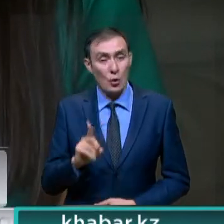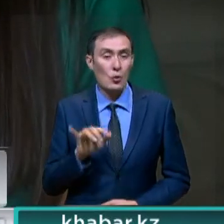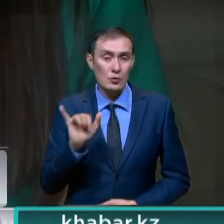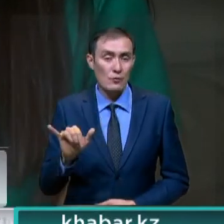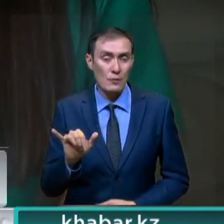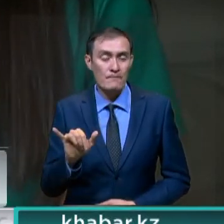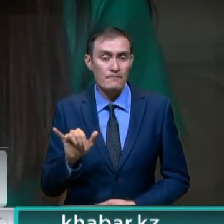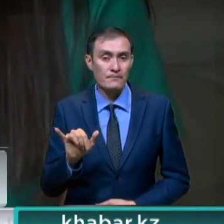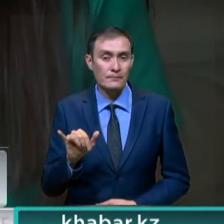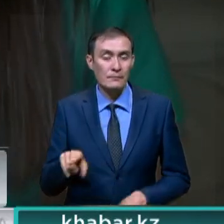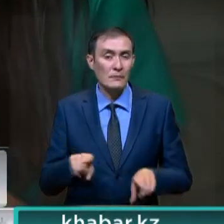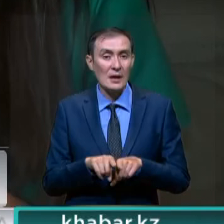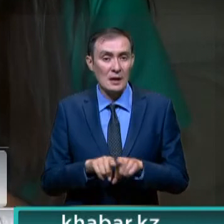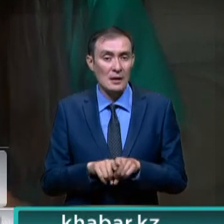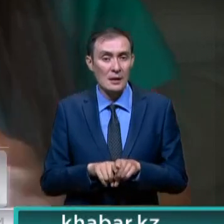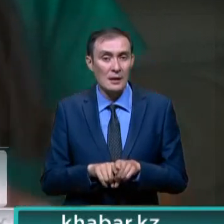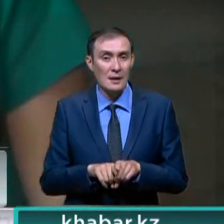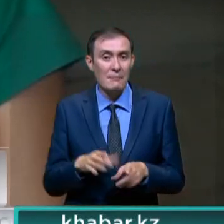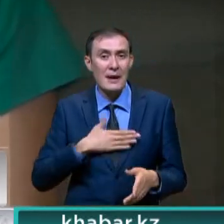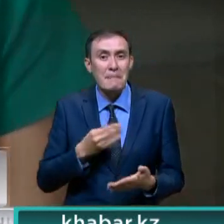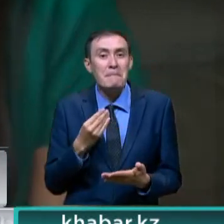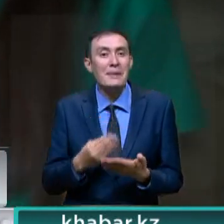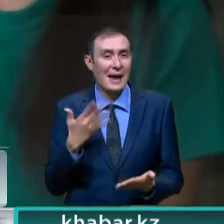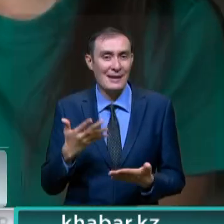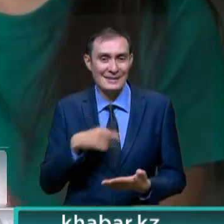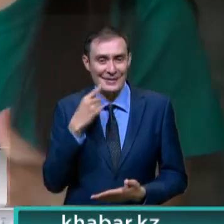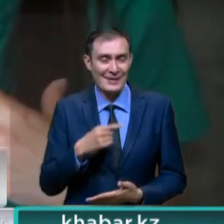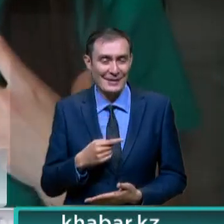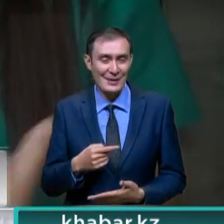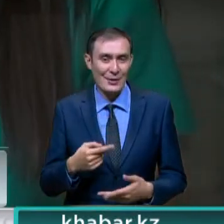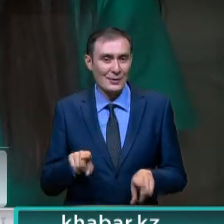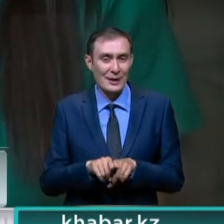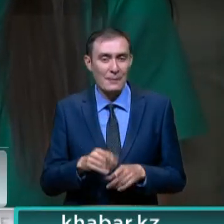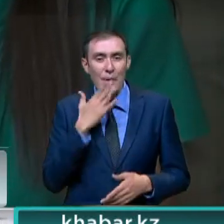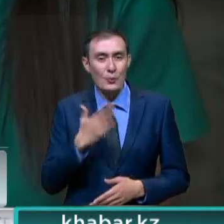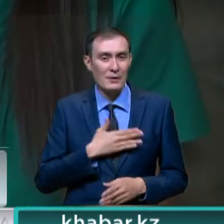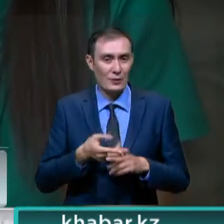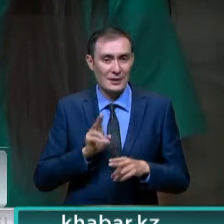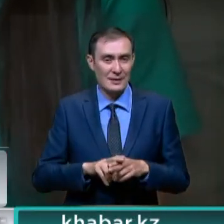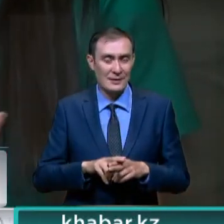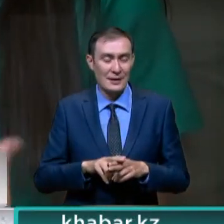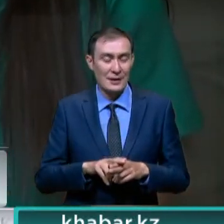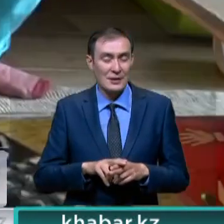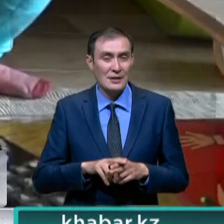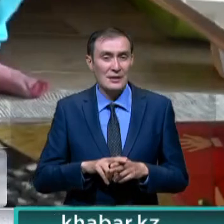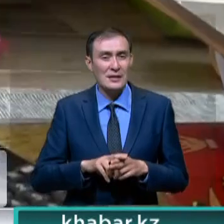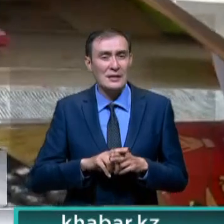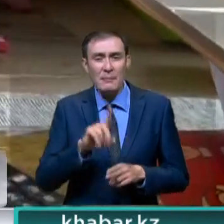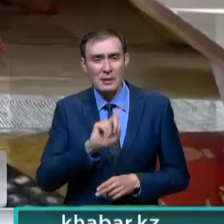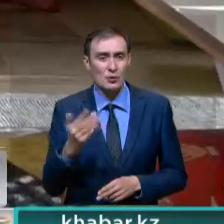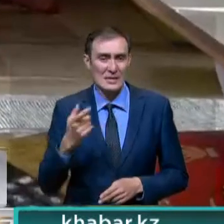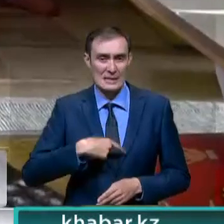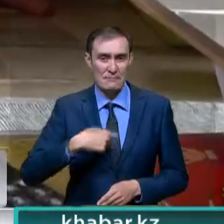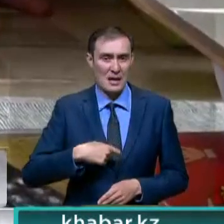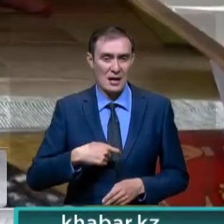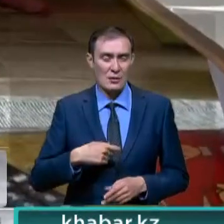него вот, знаете, как моя прелесть. Он вот прям полюбил так его, не потому что он себя